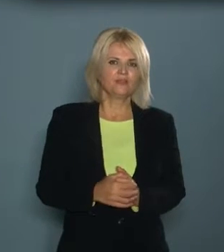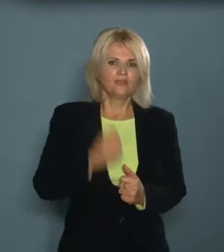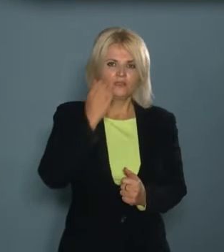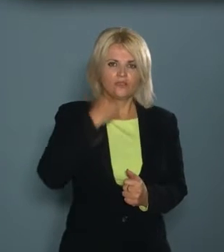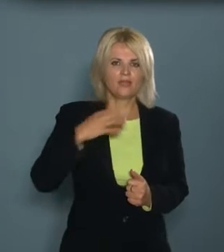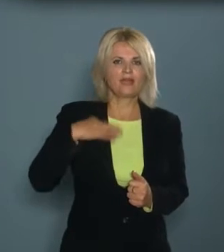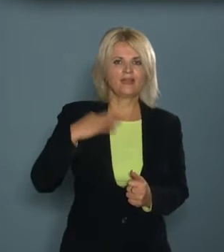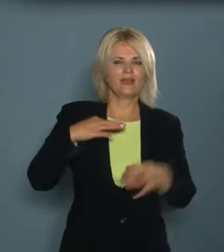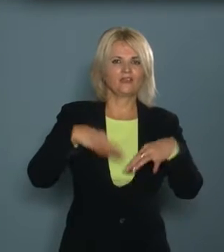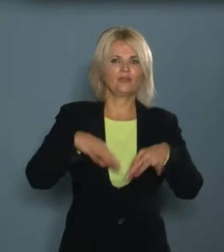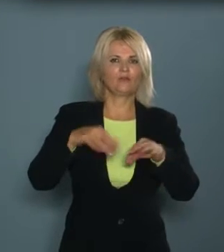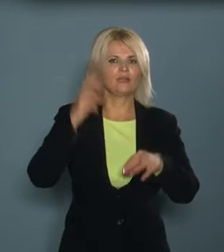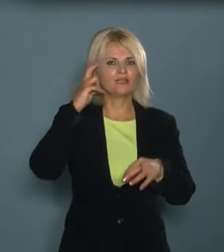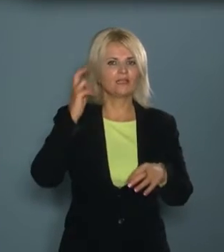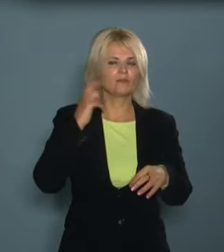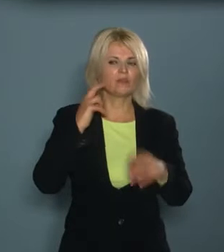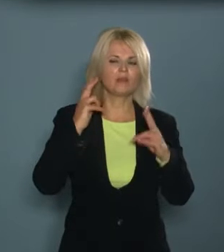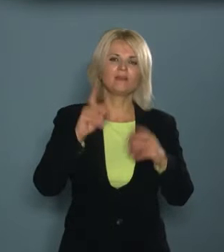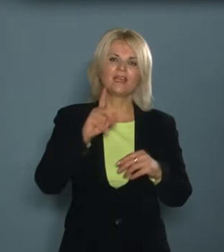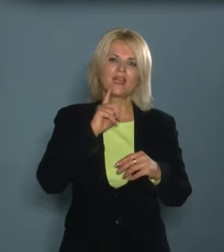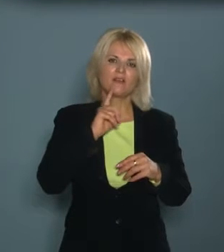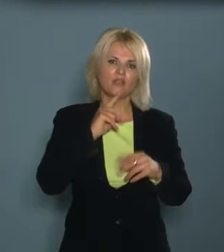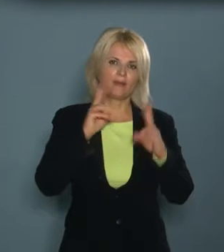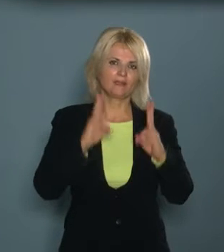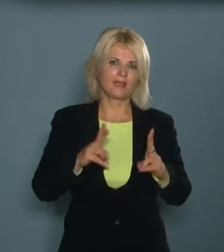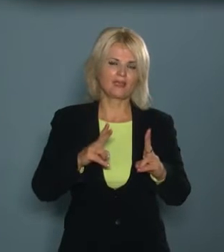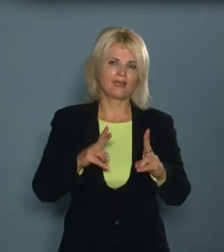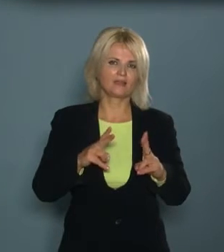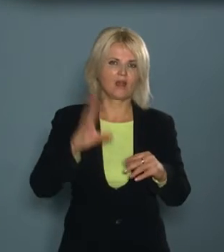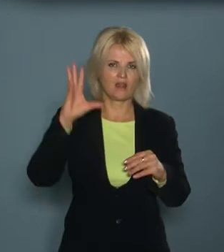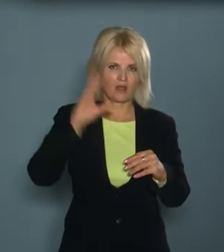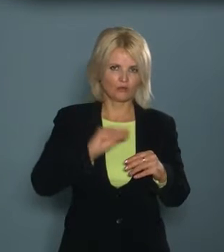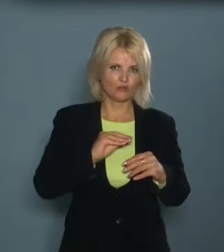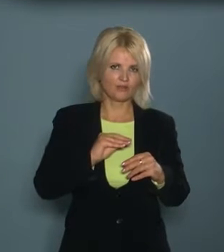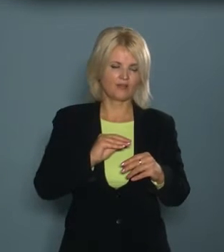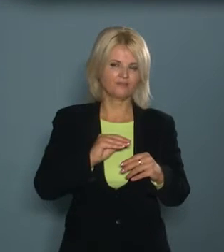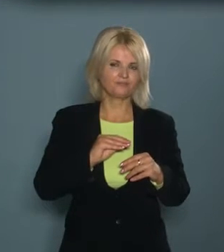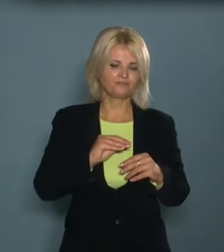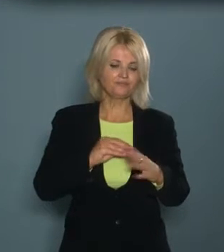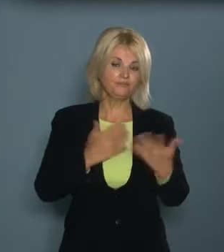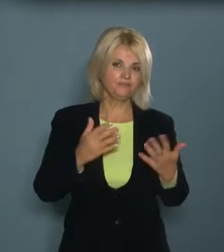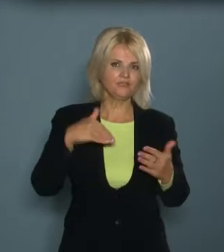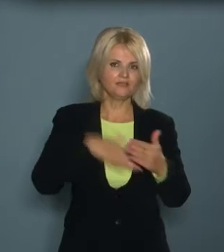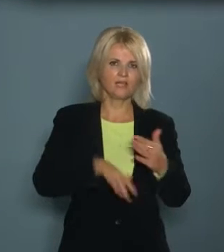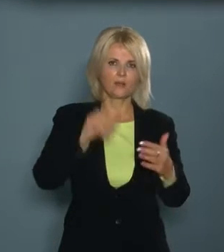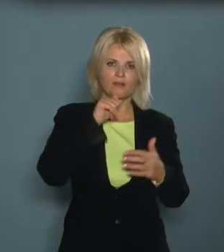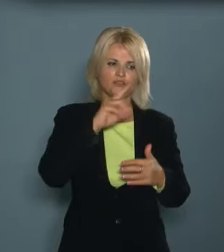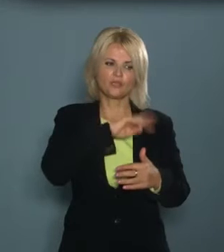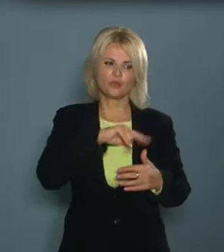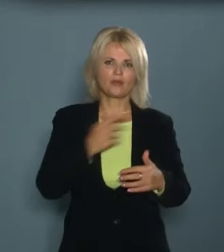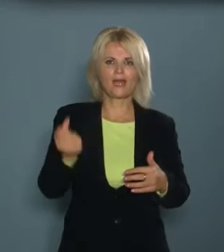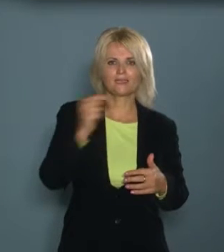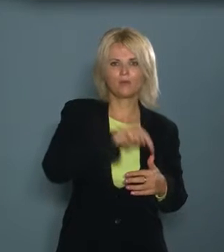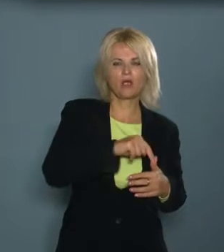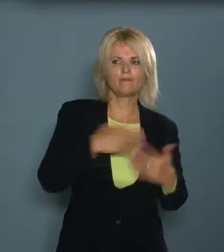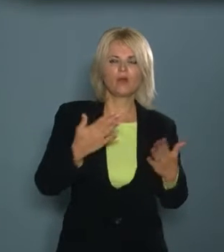egészségügyi intézményünkbe, hogy minél kevesebbet kelljen a soroksári lakosoknak, vagy a dél-pesti kórházba, vagy